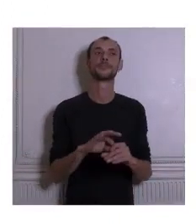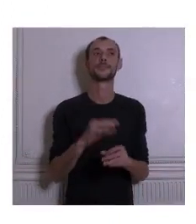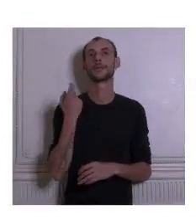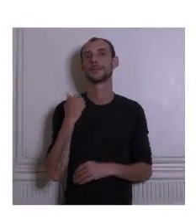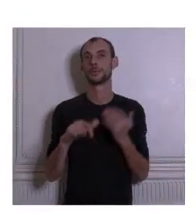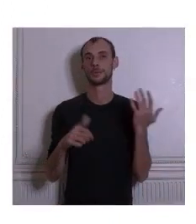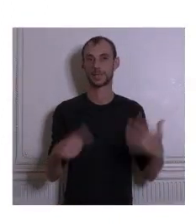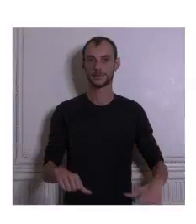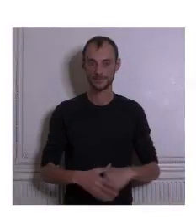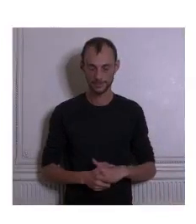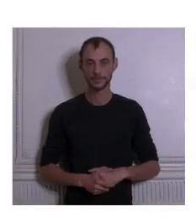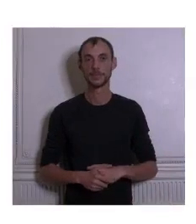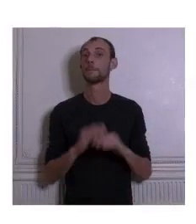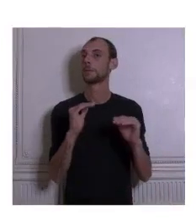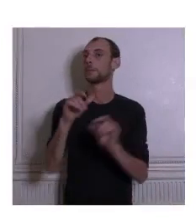Talence. Monsieur Bénard.